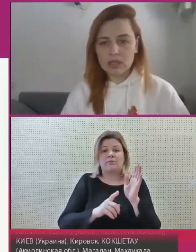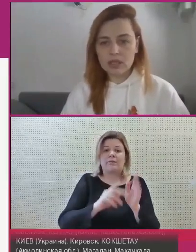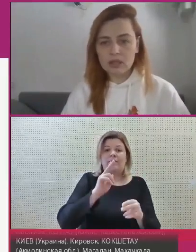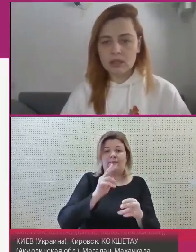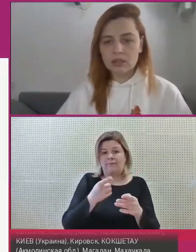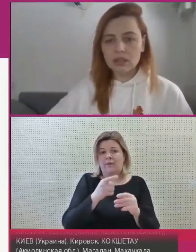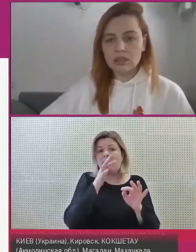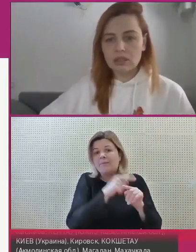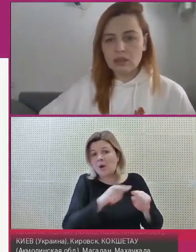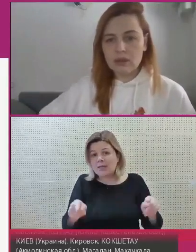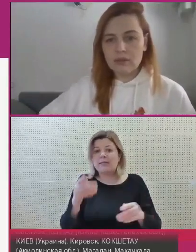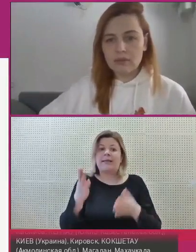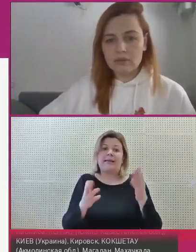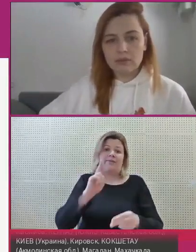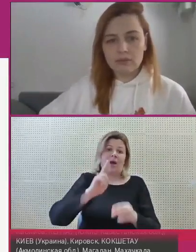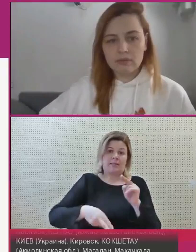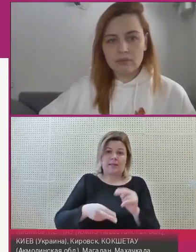конце у нас, да, Никита?